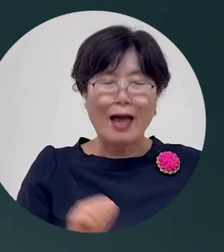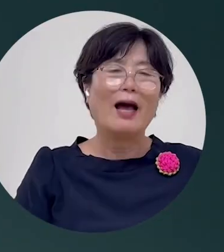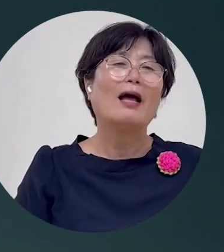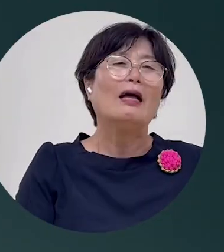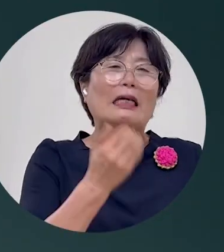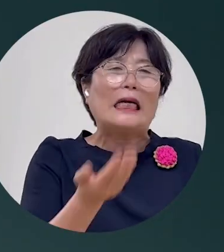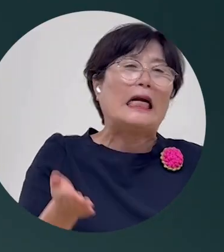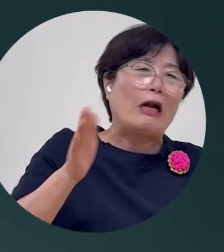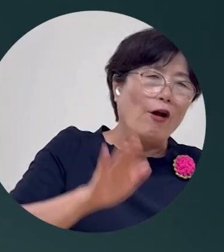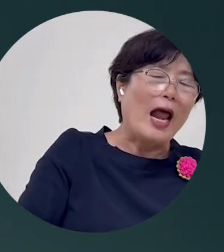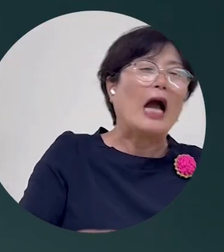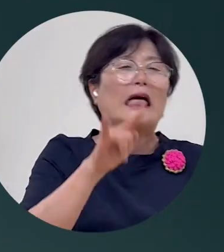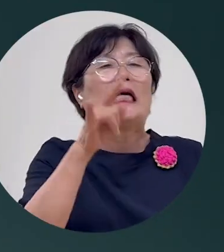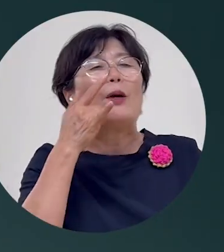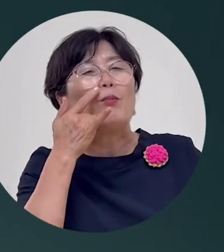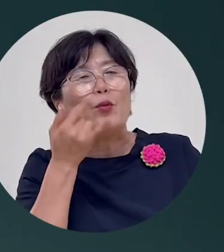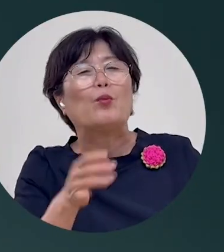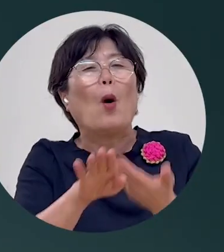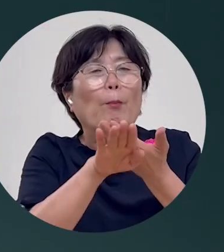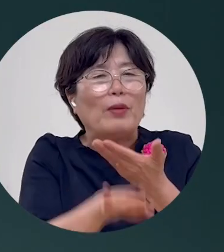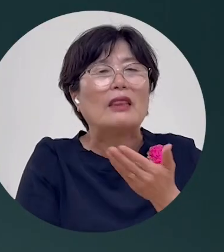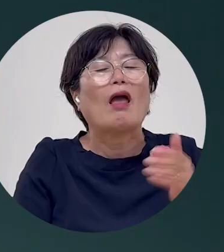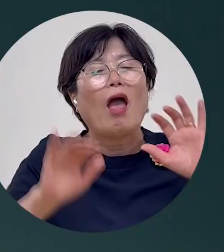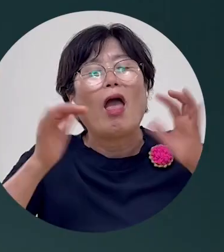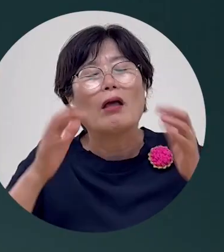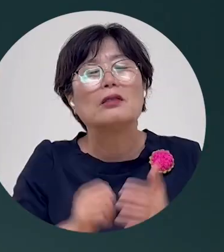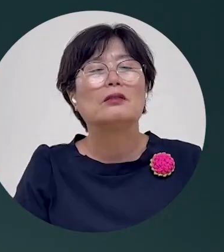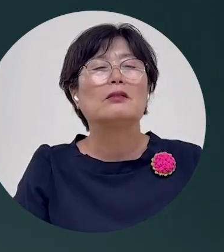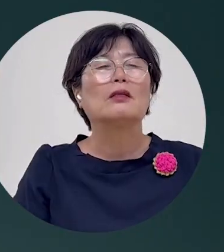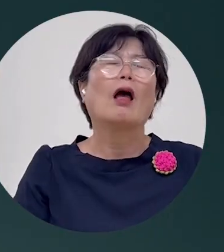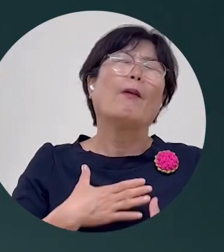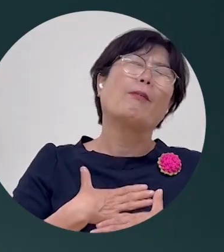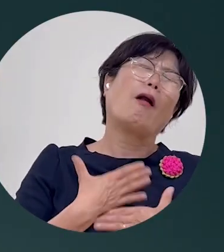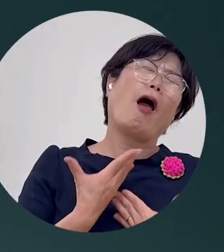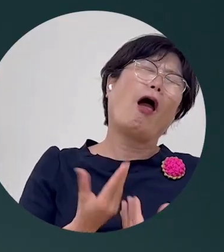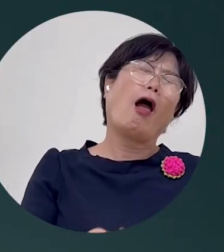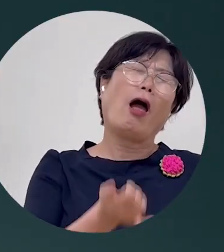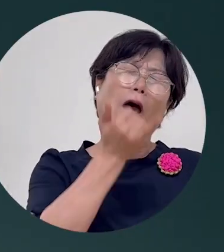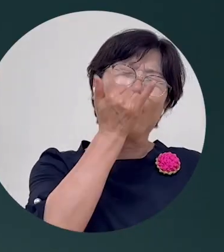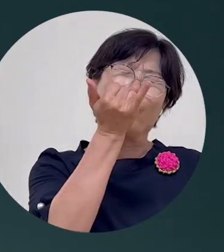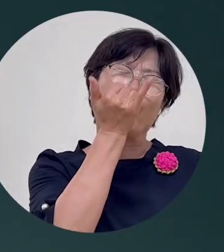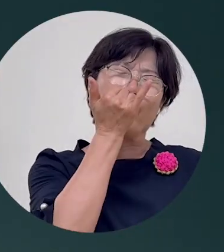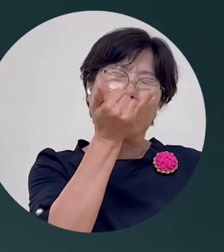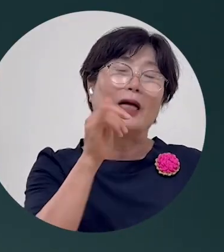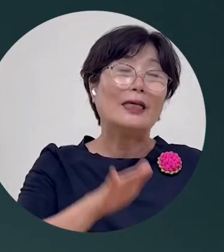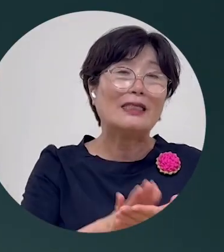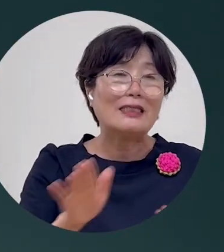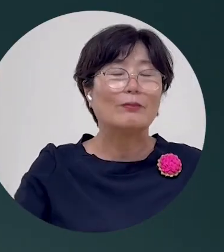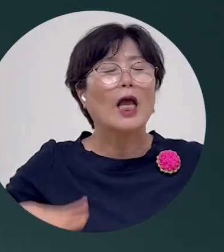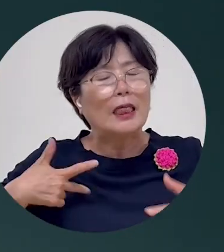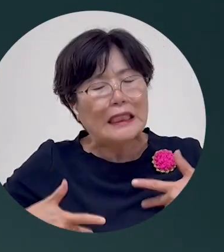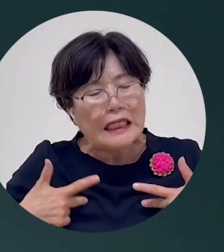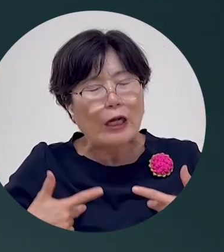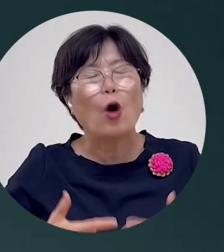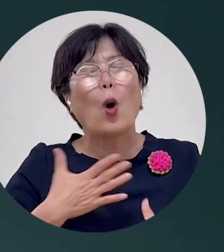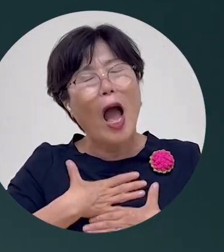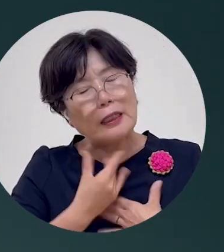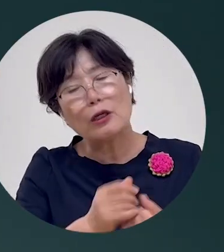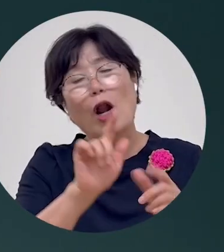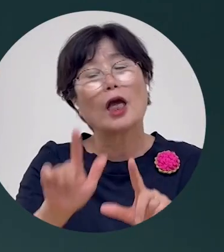그런데 그 부모 밑에서 포근한 그 눈빛에서 아기는 편안히 잠을 들고요, 즐겁고 안전하게